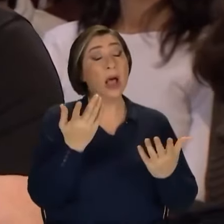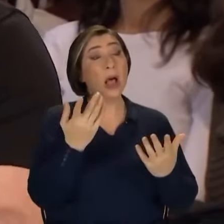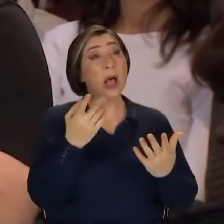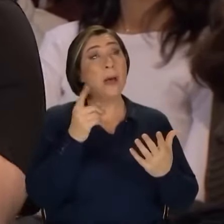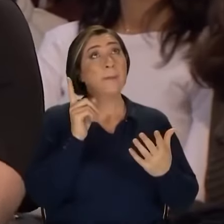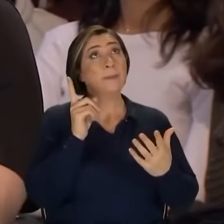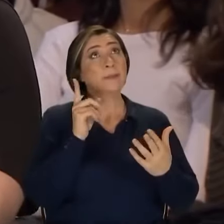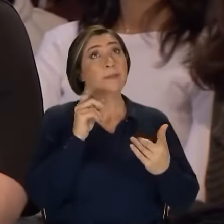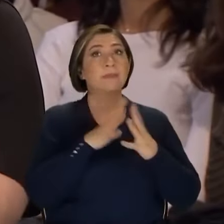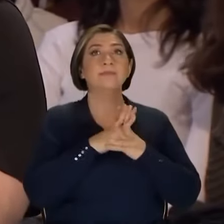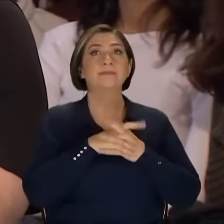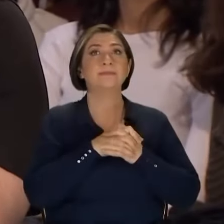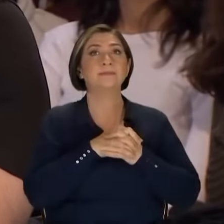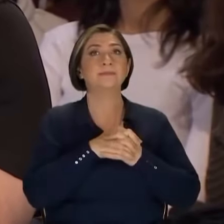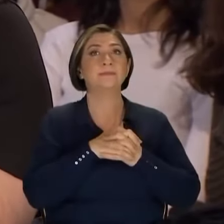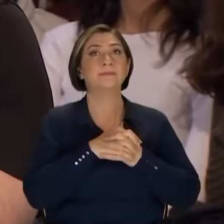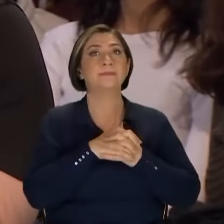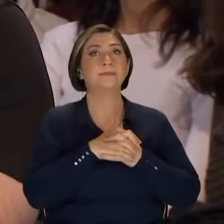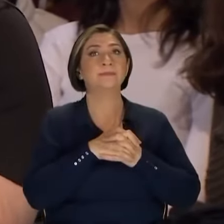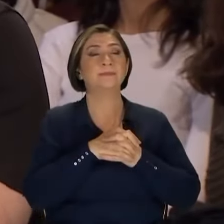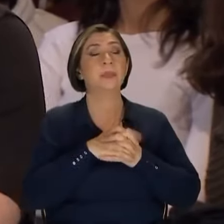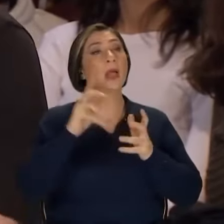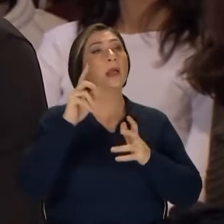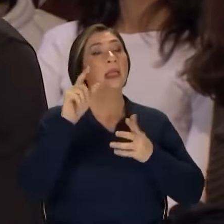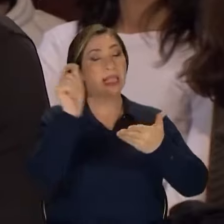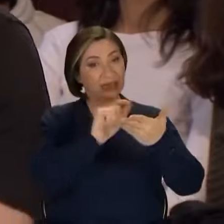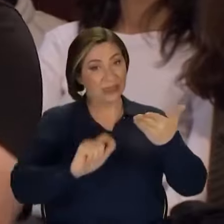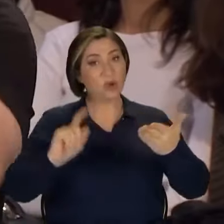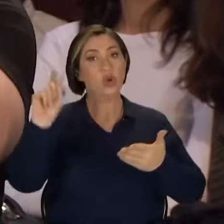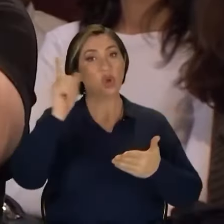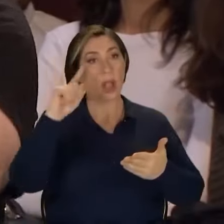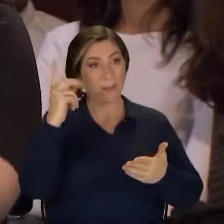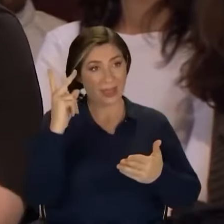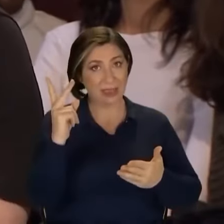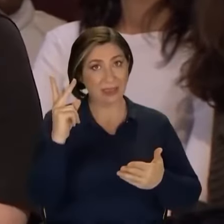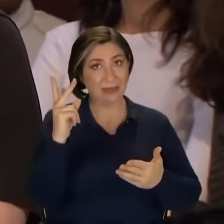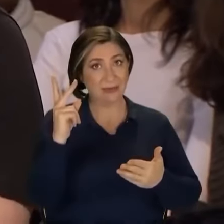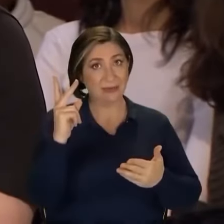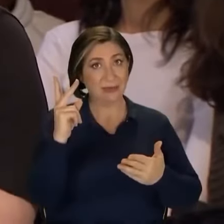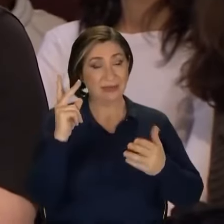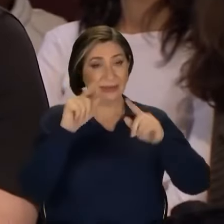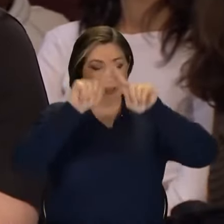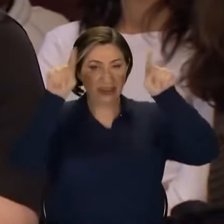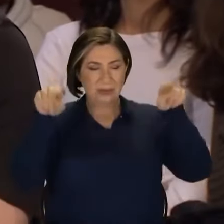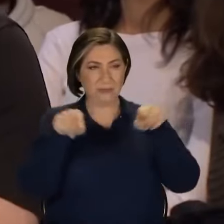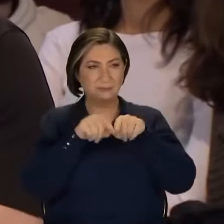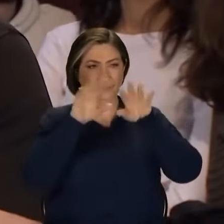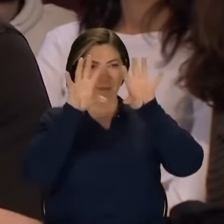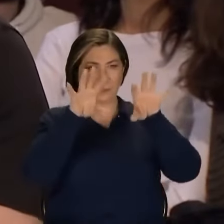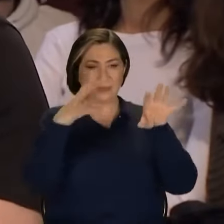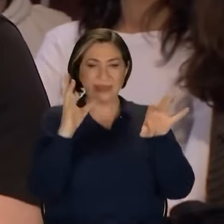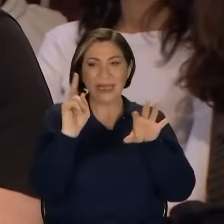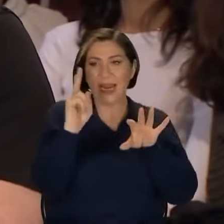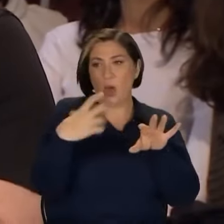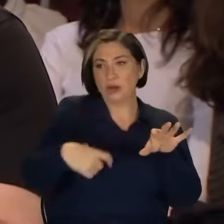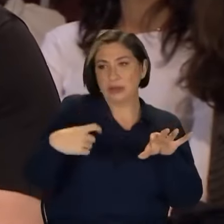o bir Hani nasıl diyeyim sana Eee yönet yazarı ve yönetmeninin yani çerçevesini kurduğu Nevi şahsına